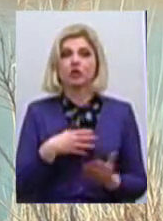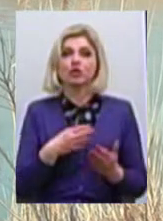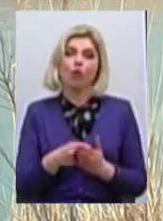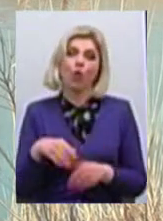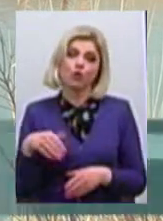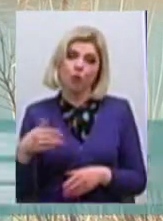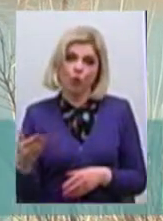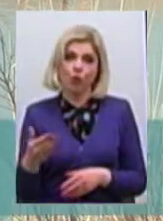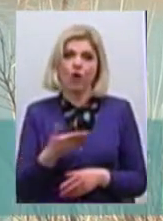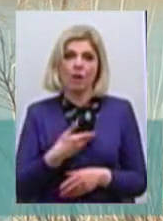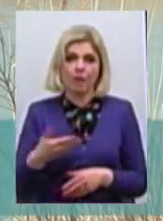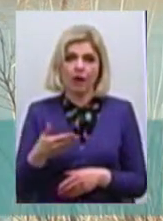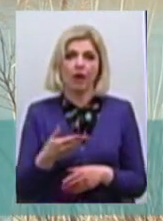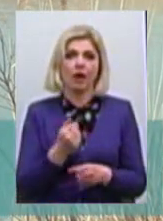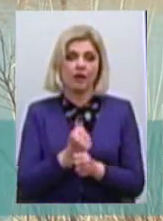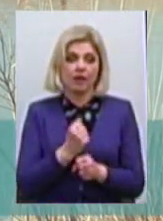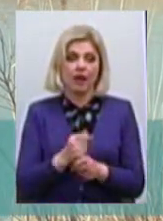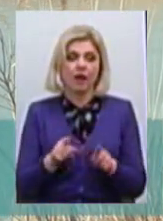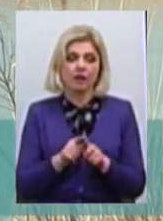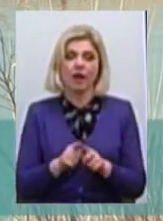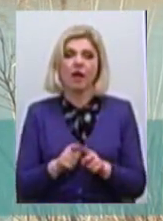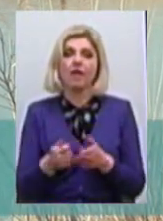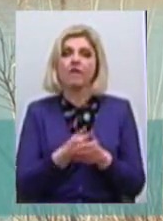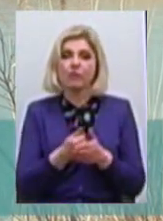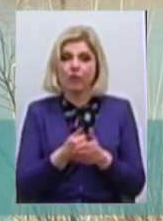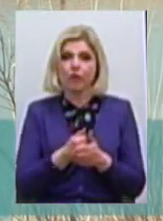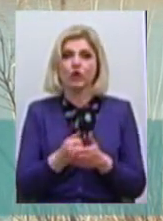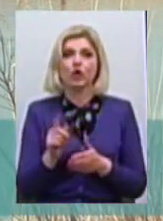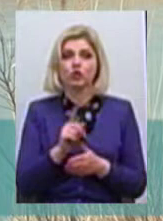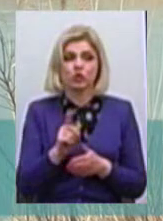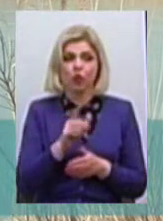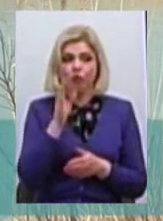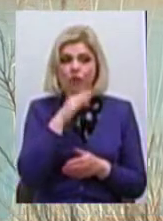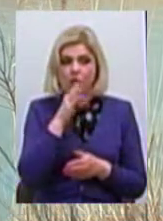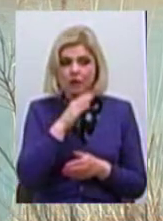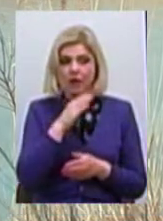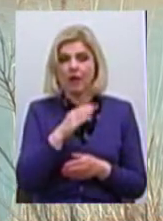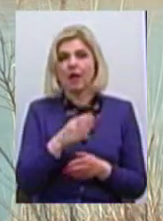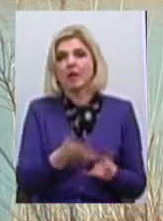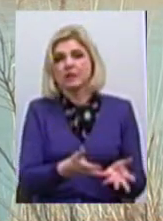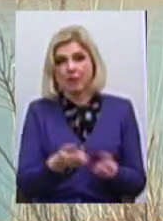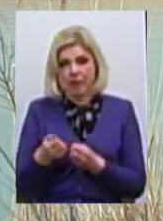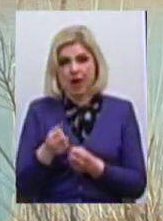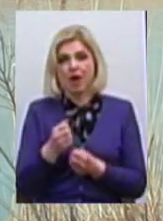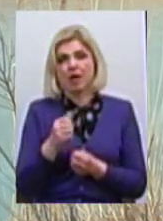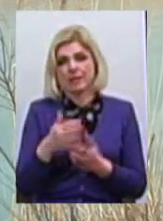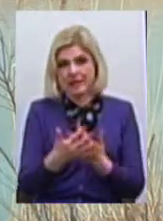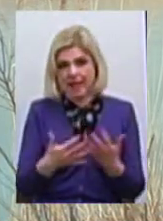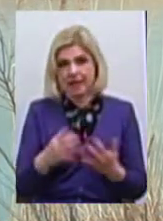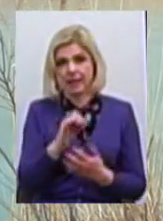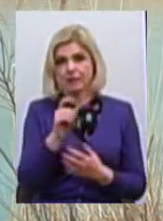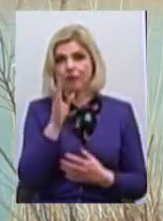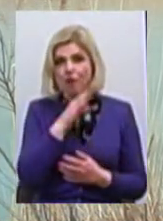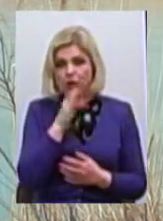ми вибиваємо таке підґрунтя шляхом тралення водою, діставання сіток з водою, які